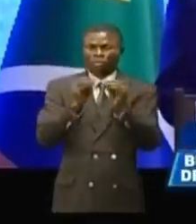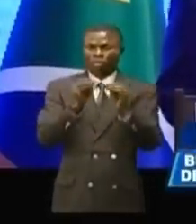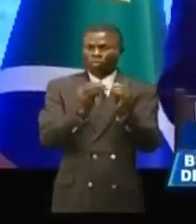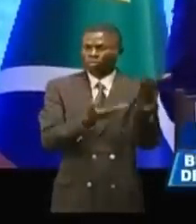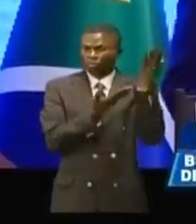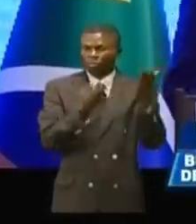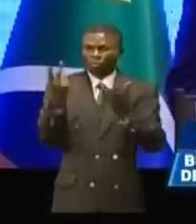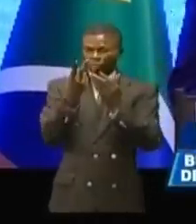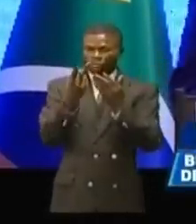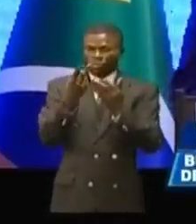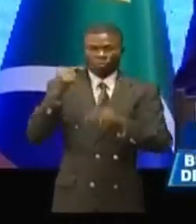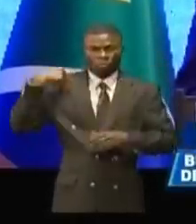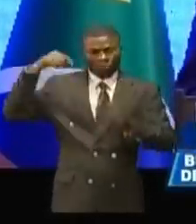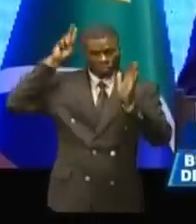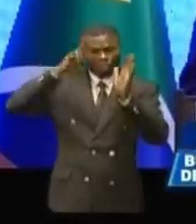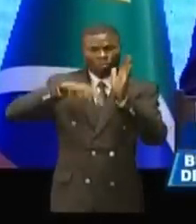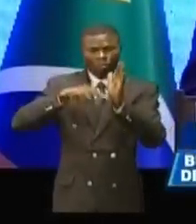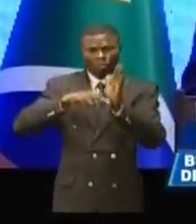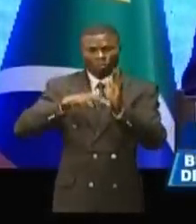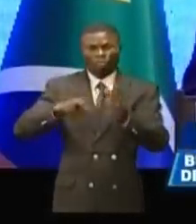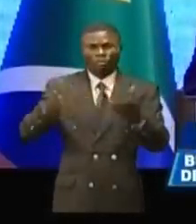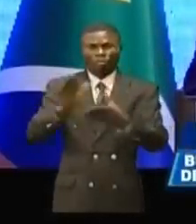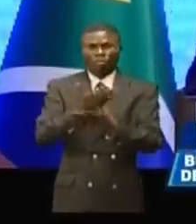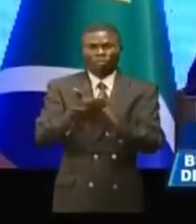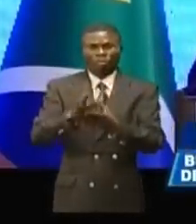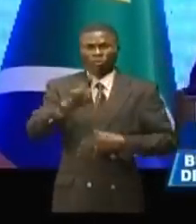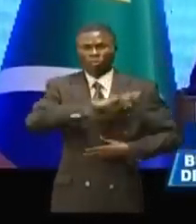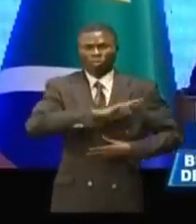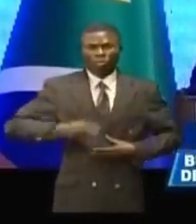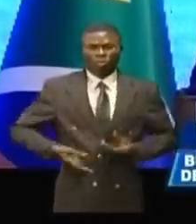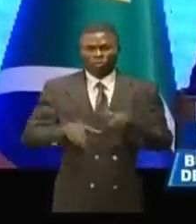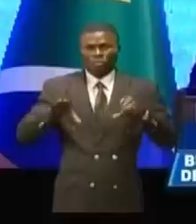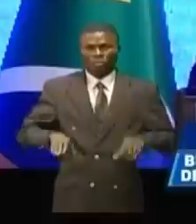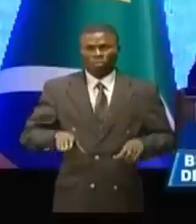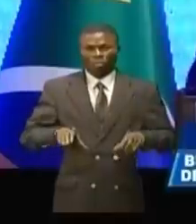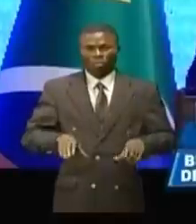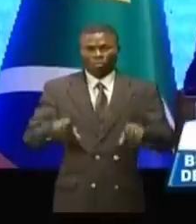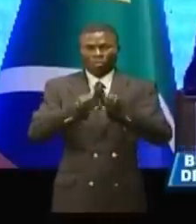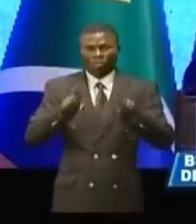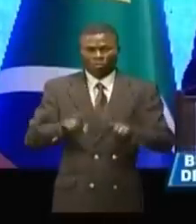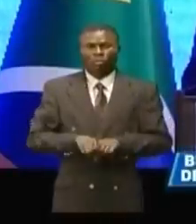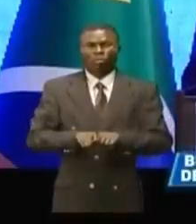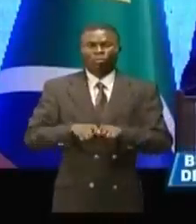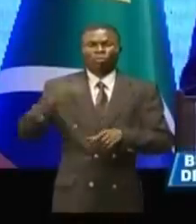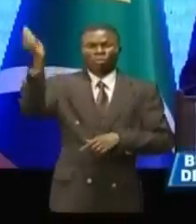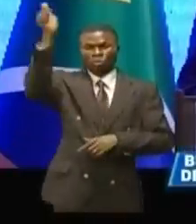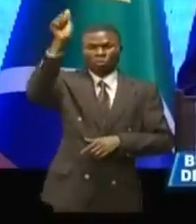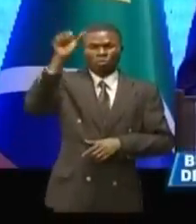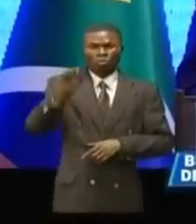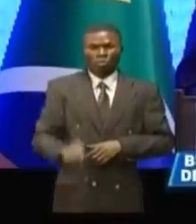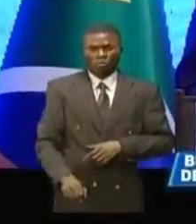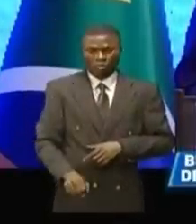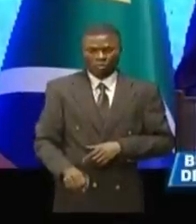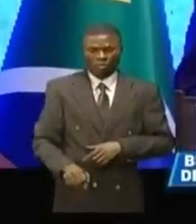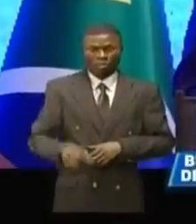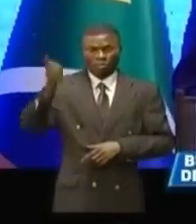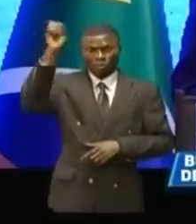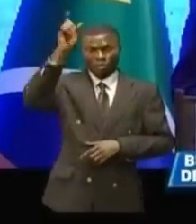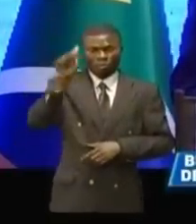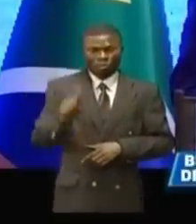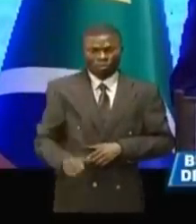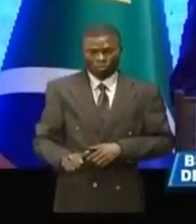intergouvernementale entre la République d'Afrique du Sud et la République démocratique du Congo a